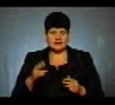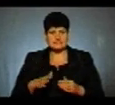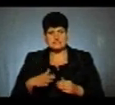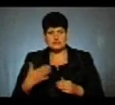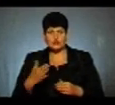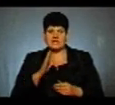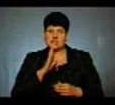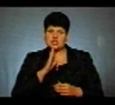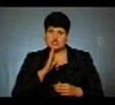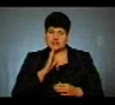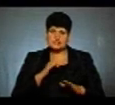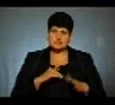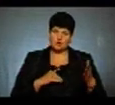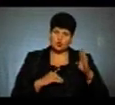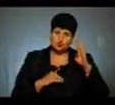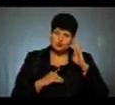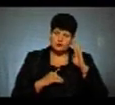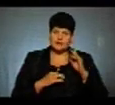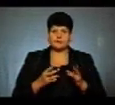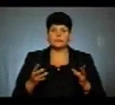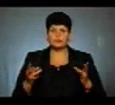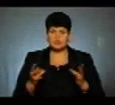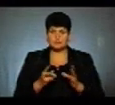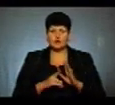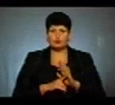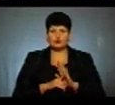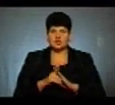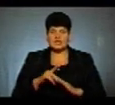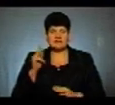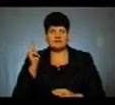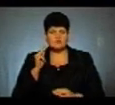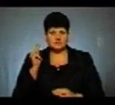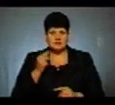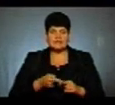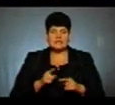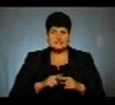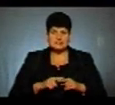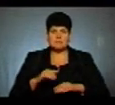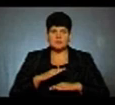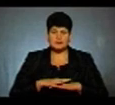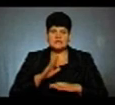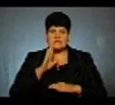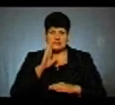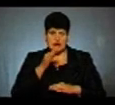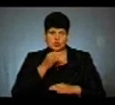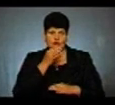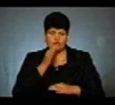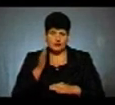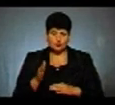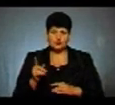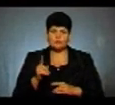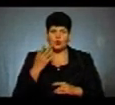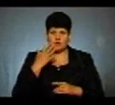сторони жінки і зі сторони чоловіка. Потрібно починати вивчати цей предмет з раннього віку, щоб коли